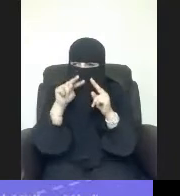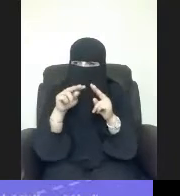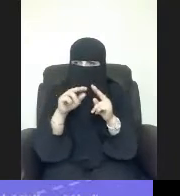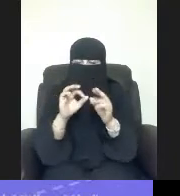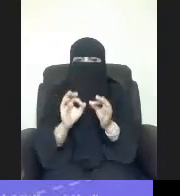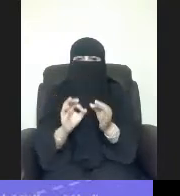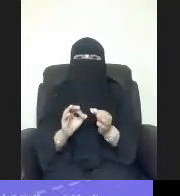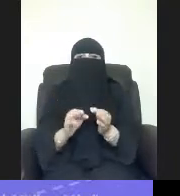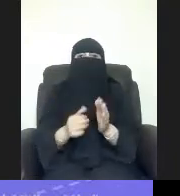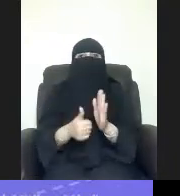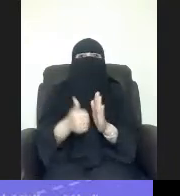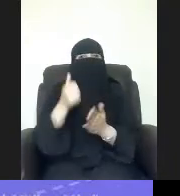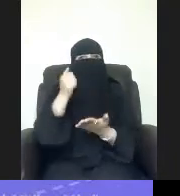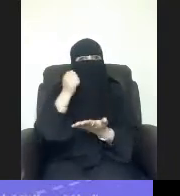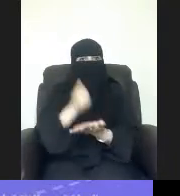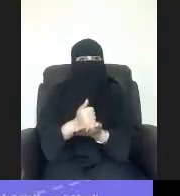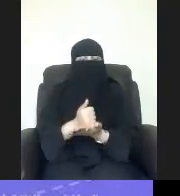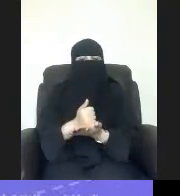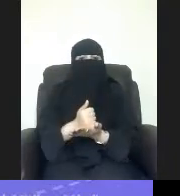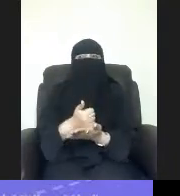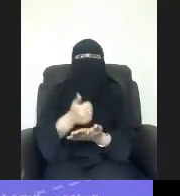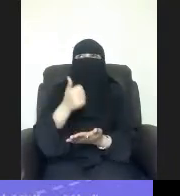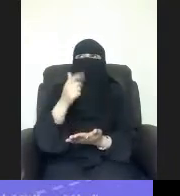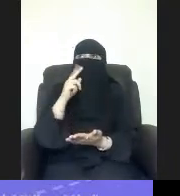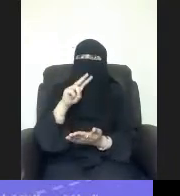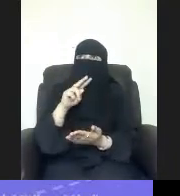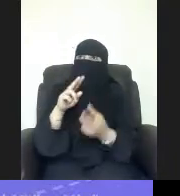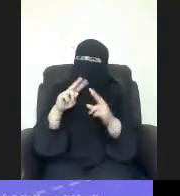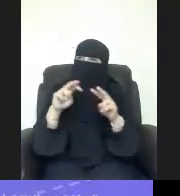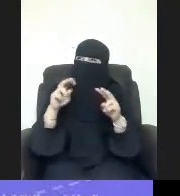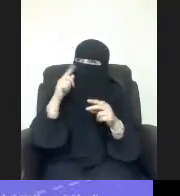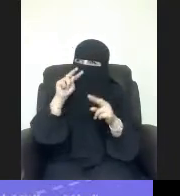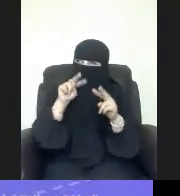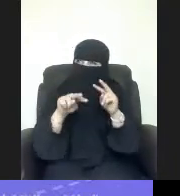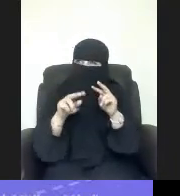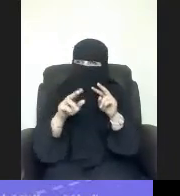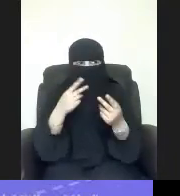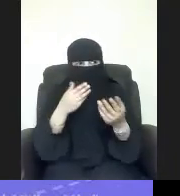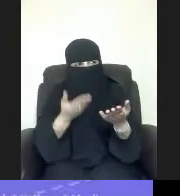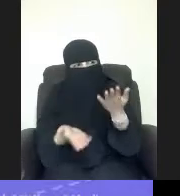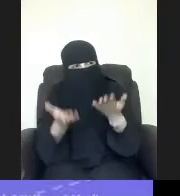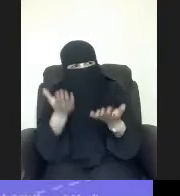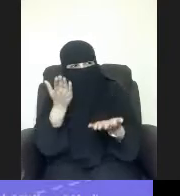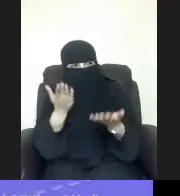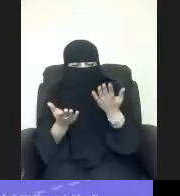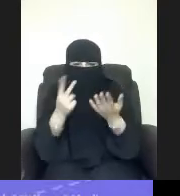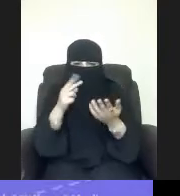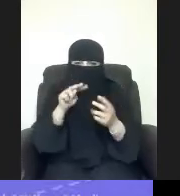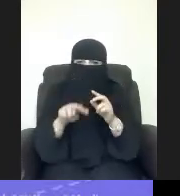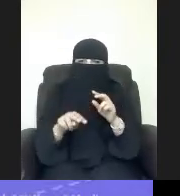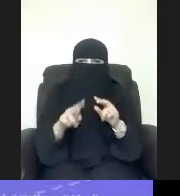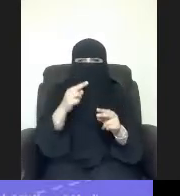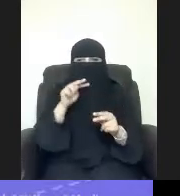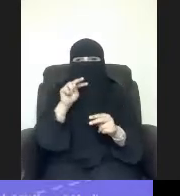بأنه ظاهرة عدم وجود فروق ذات دلالة إحصائية. يعني أحيانا التعليم عن بعد أفضل،